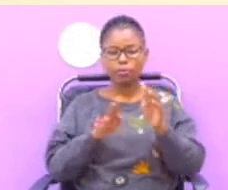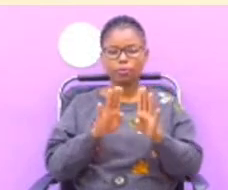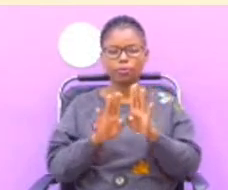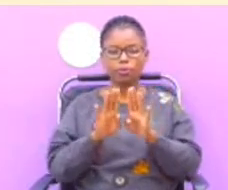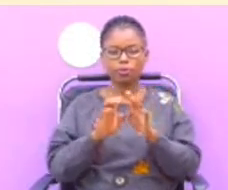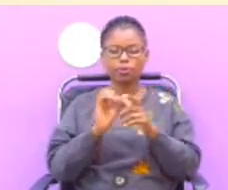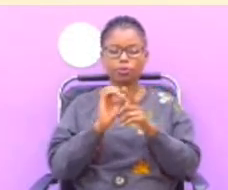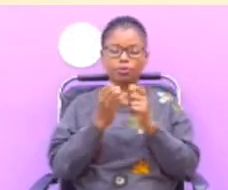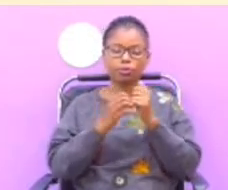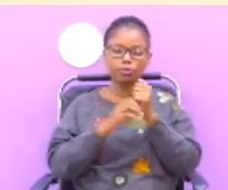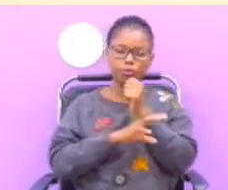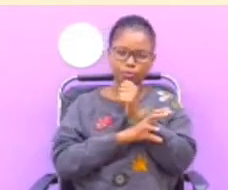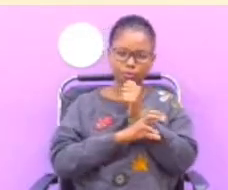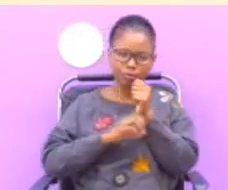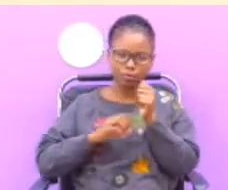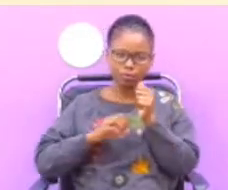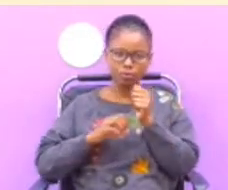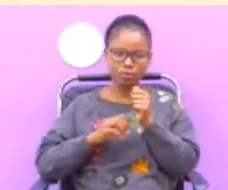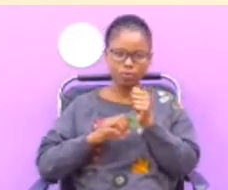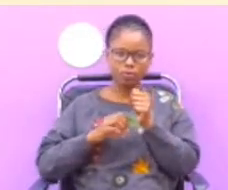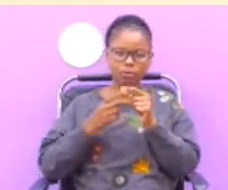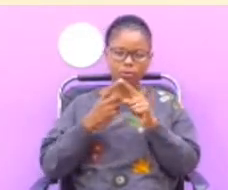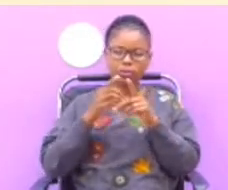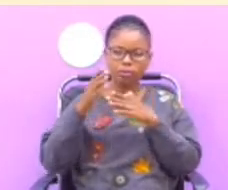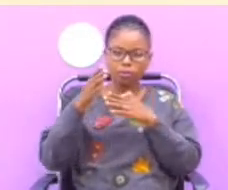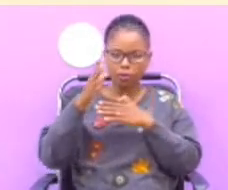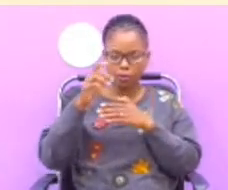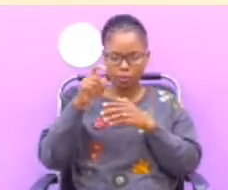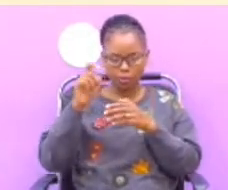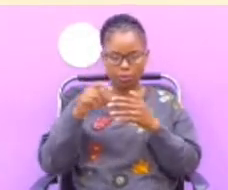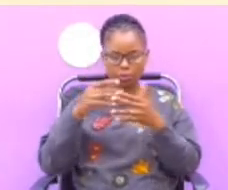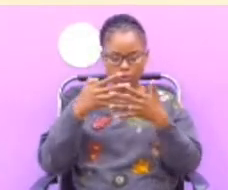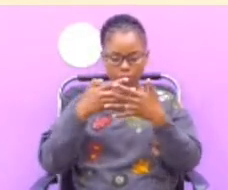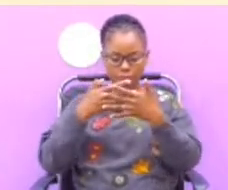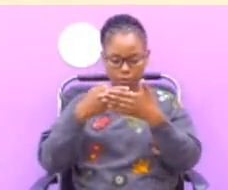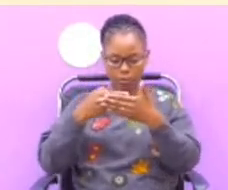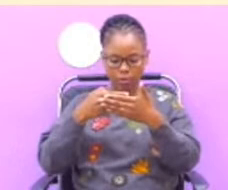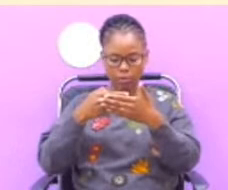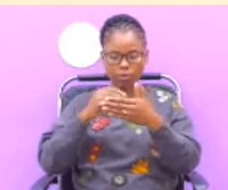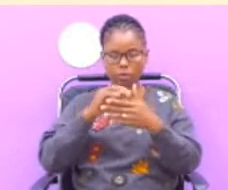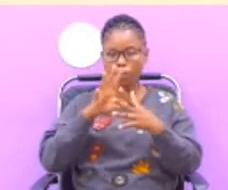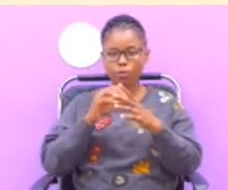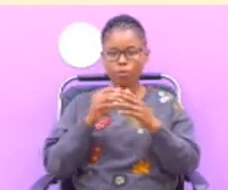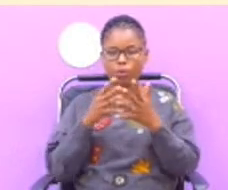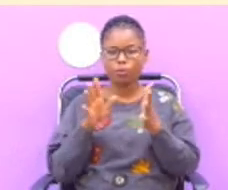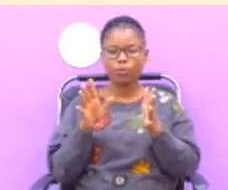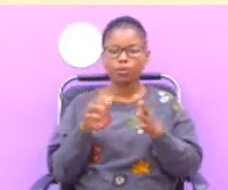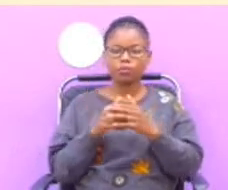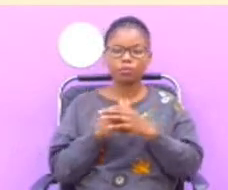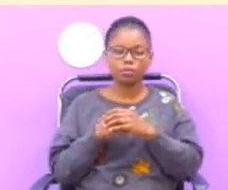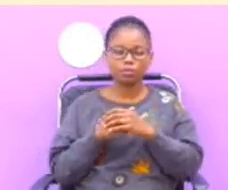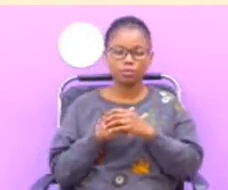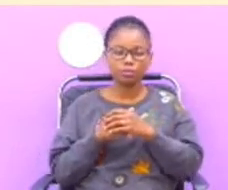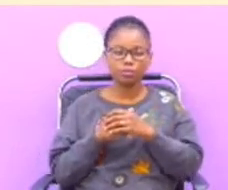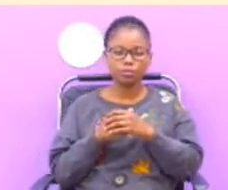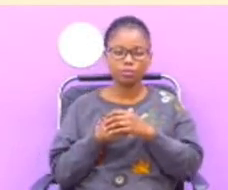ũici mwanya-inĩ ũcio no Ngai nĩ egũtũthingĩra mĩanya ĩno yothe ũyũ Ngai wathingire mĩanya